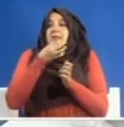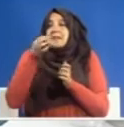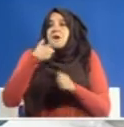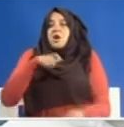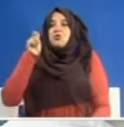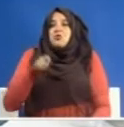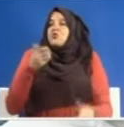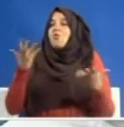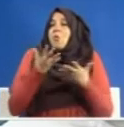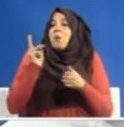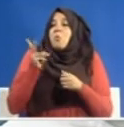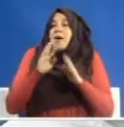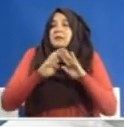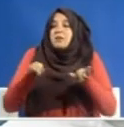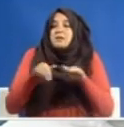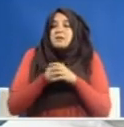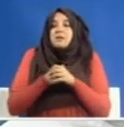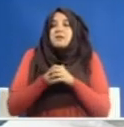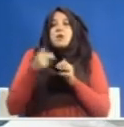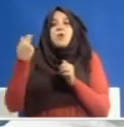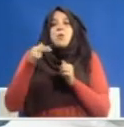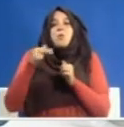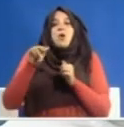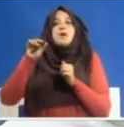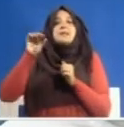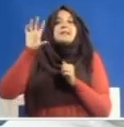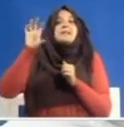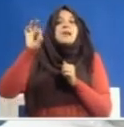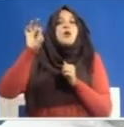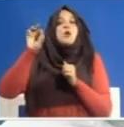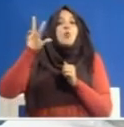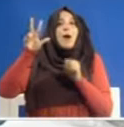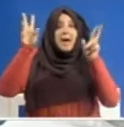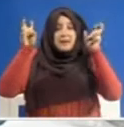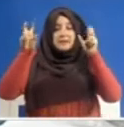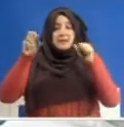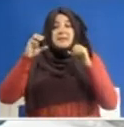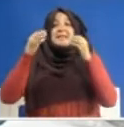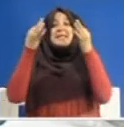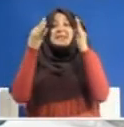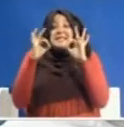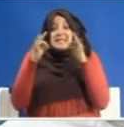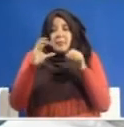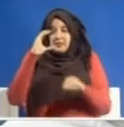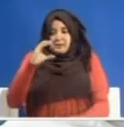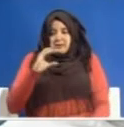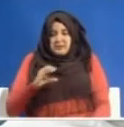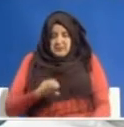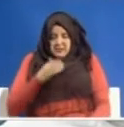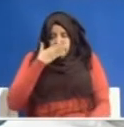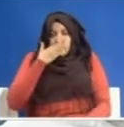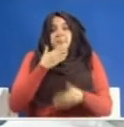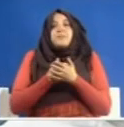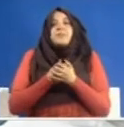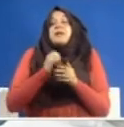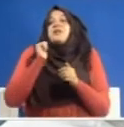يعتمد القاضي على المادة 53 الفقرة العاشرة. الفقرة العاشرة واش تقول؟ كل ضرر معتبر